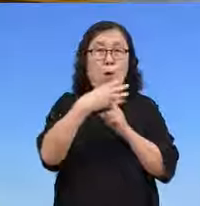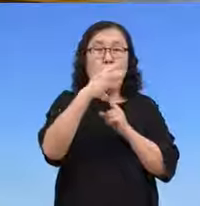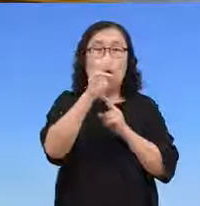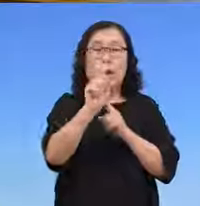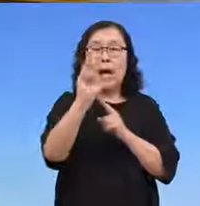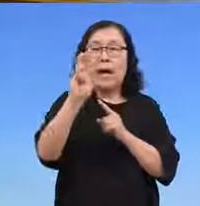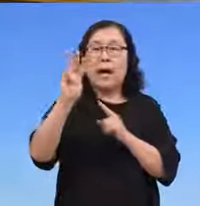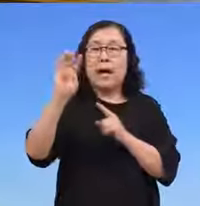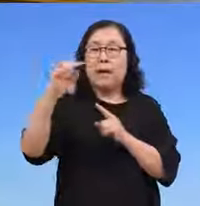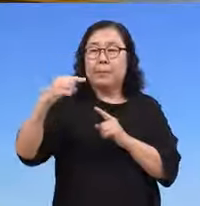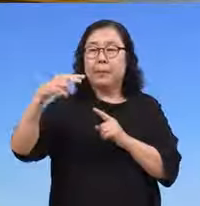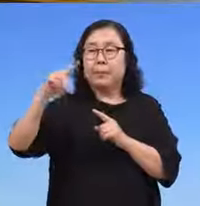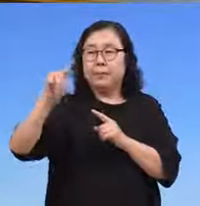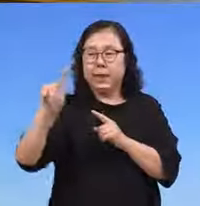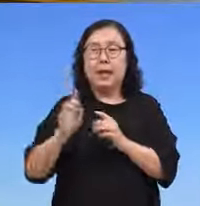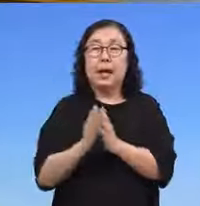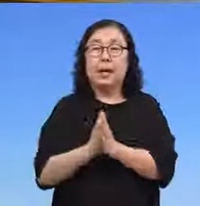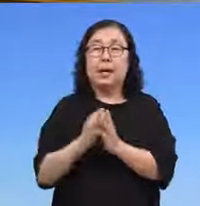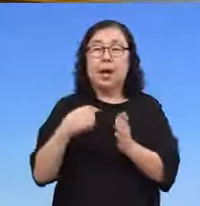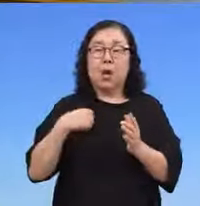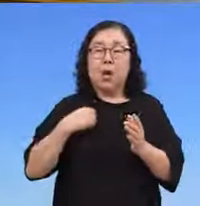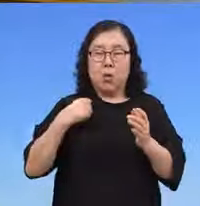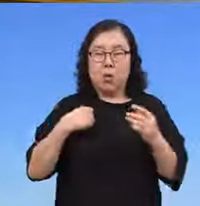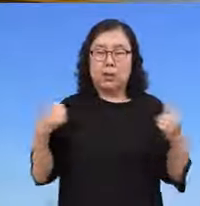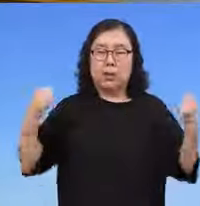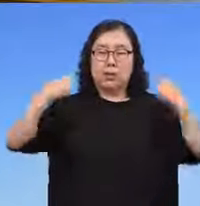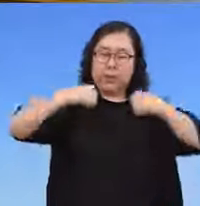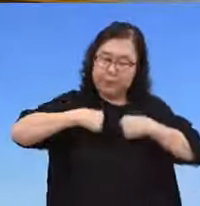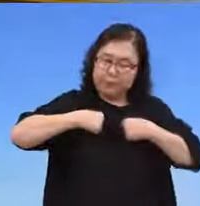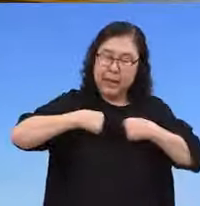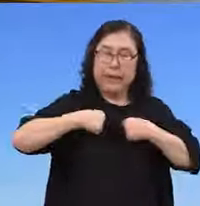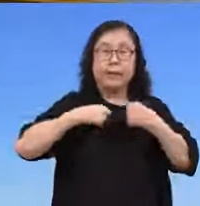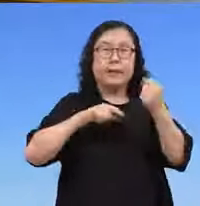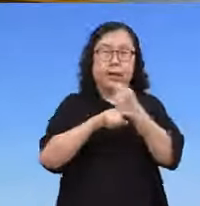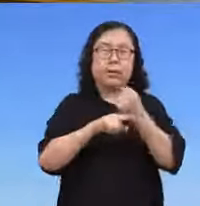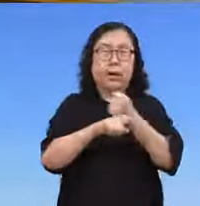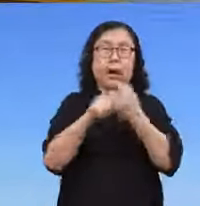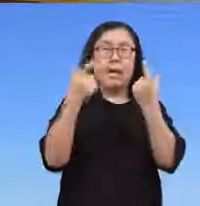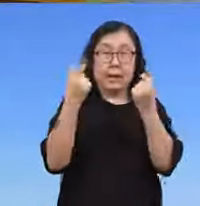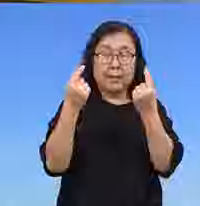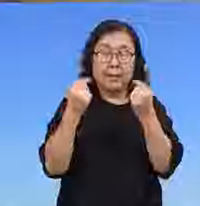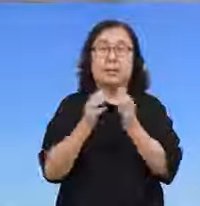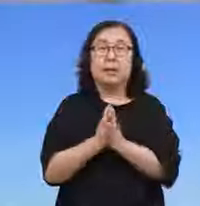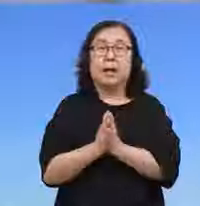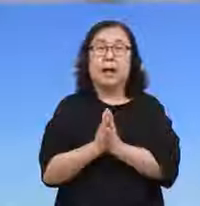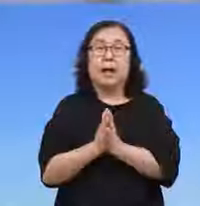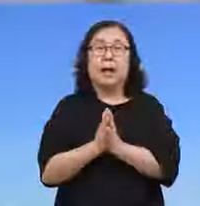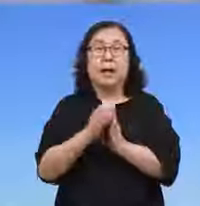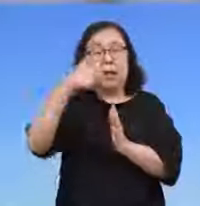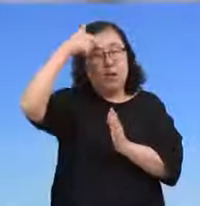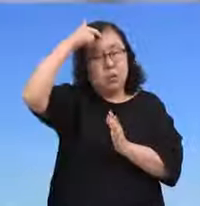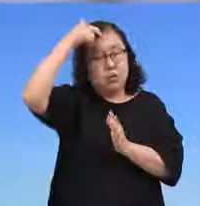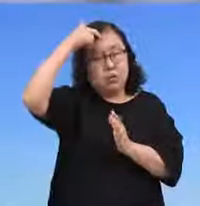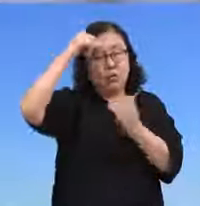라브사라는 단어인데요, 이 단어의 기본 의미가 옷을 입다, 옷을 입히다예요. 그래서 구약학자